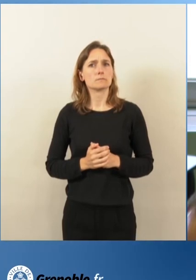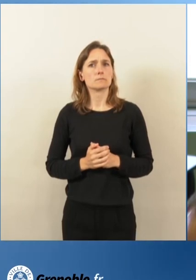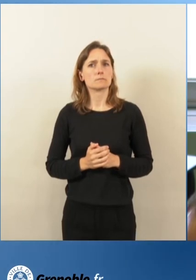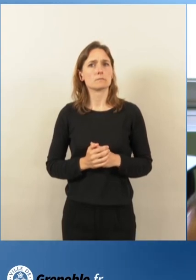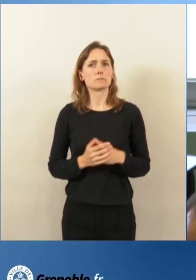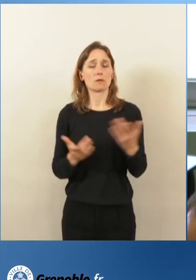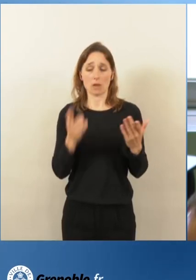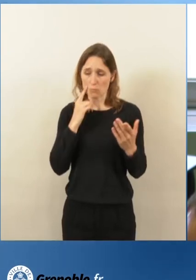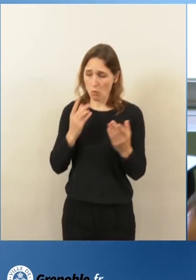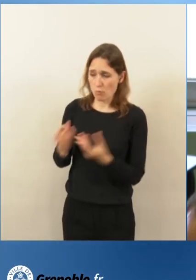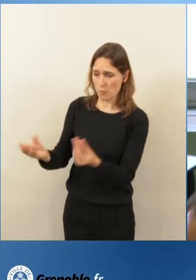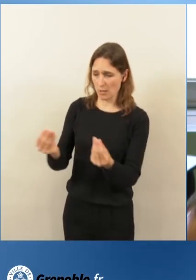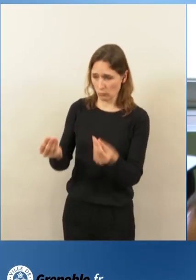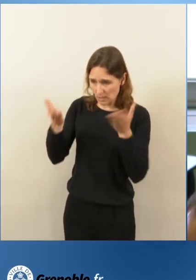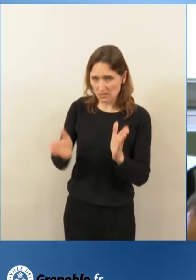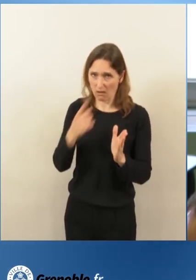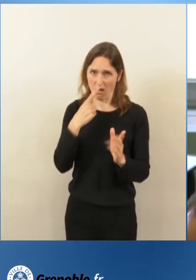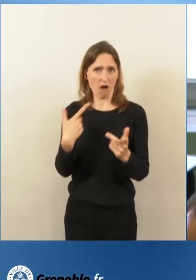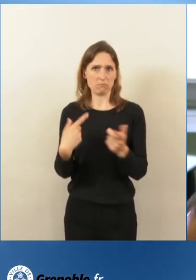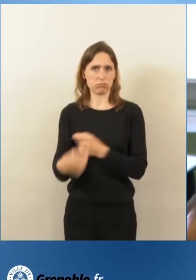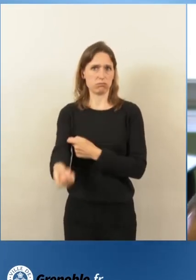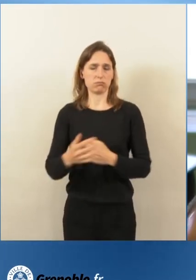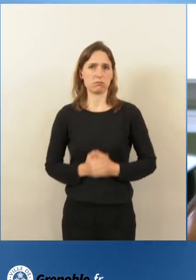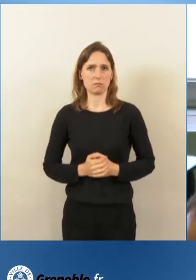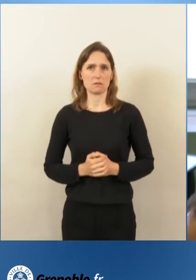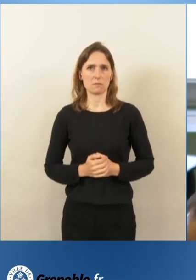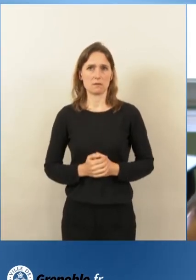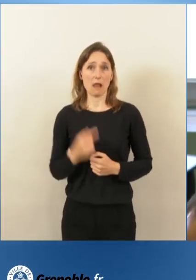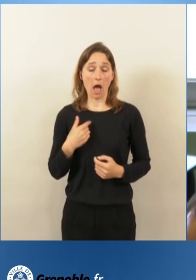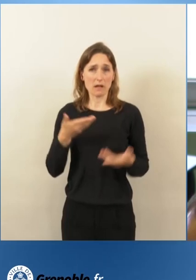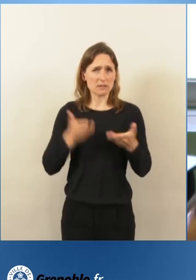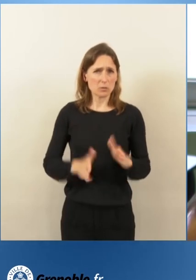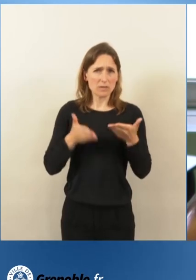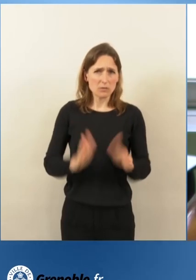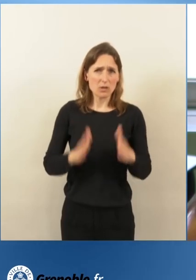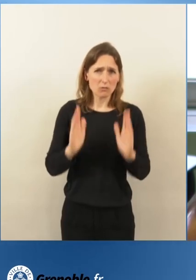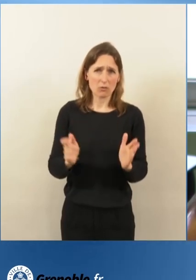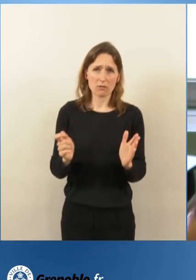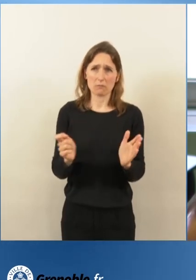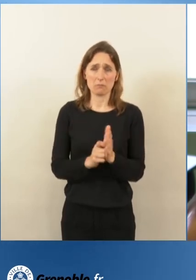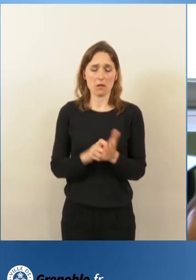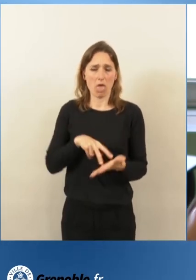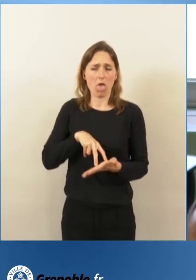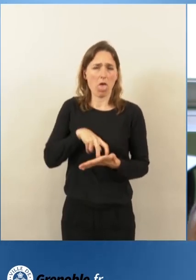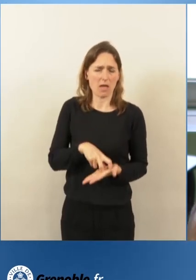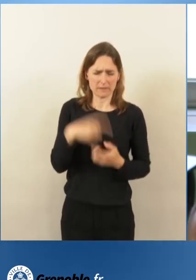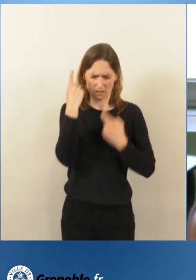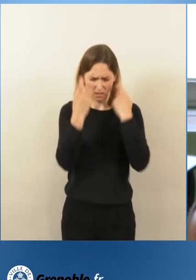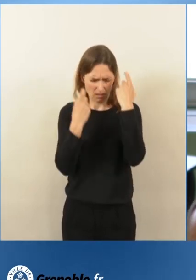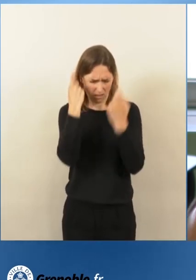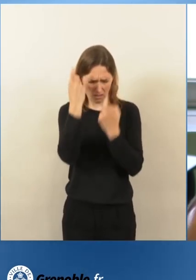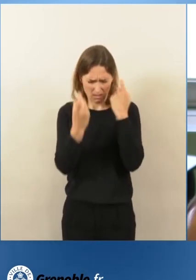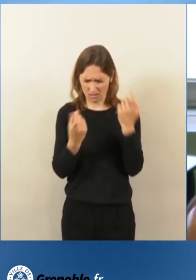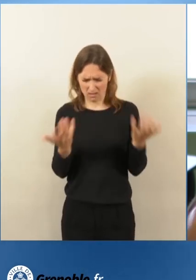envers les grenoblois des décisions prises lorsque l'épuisement physique empêche toute cohérence